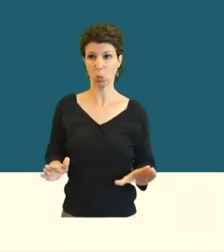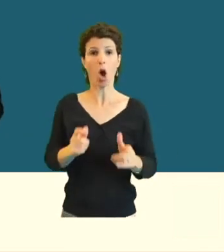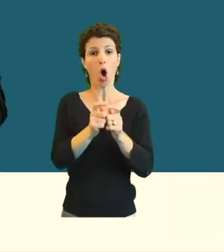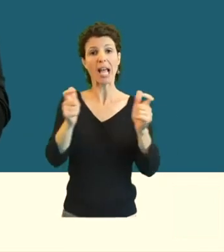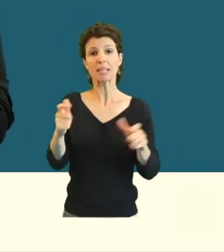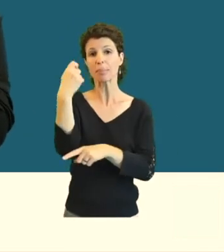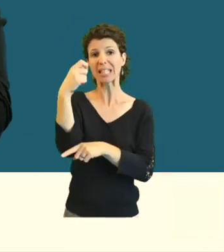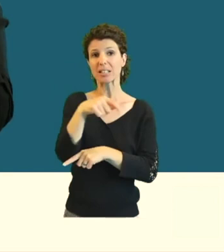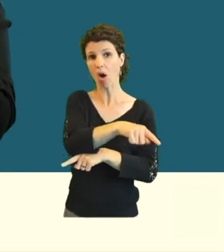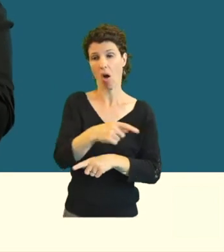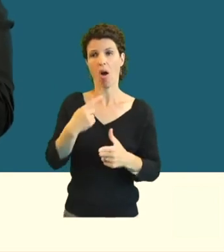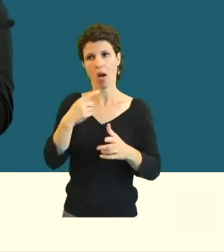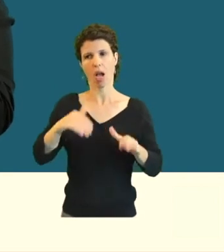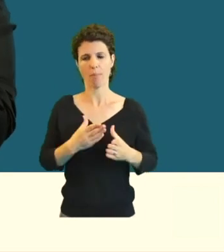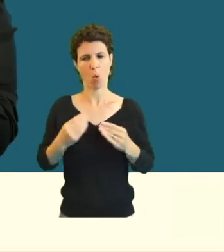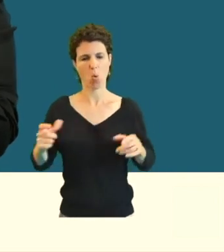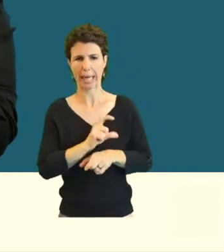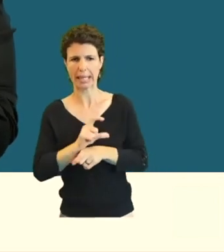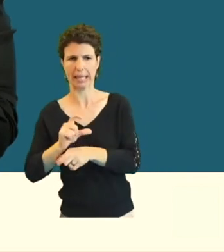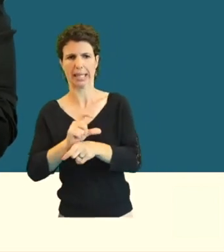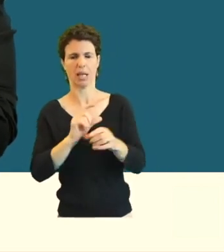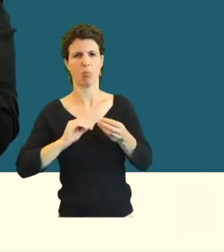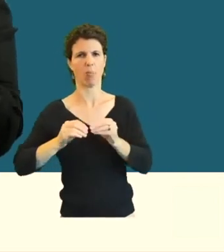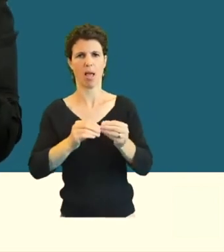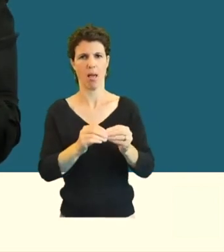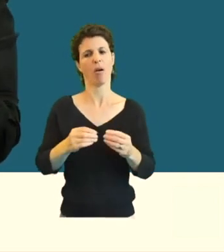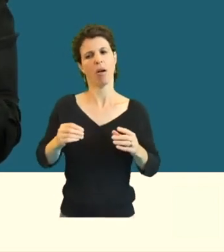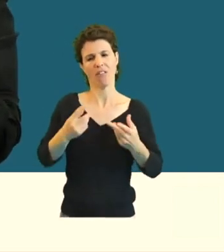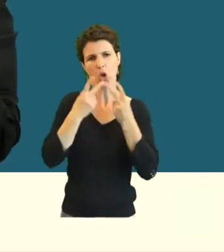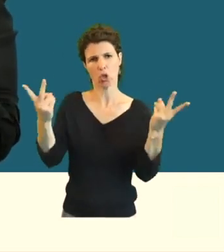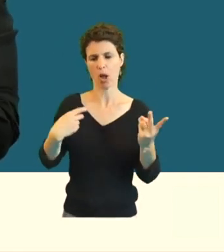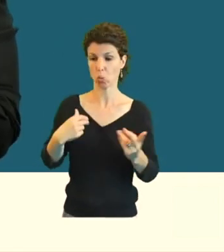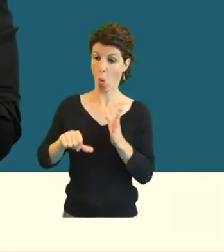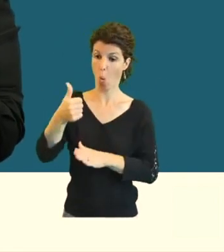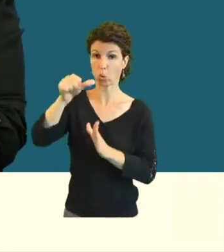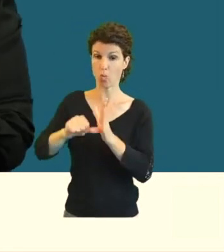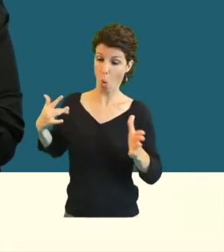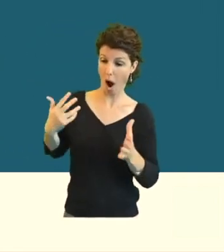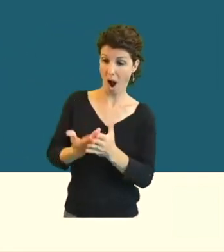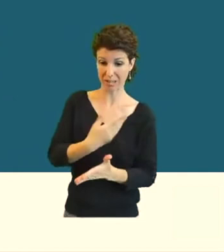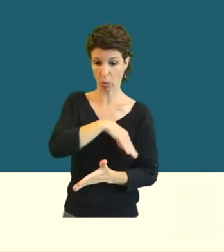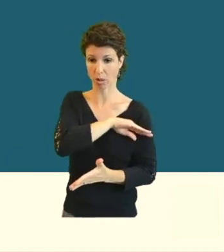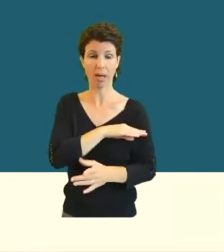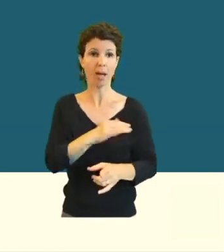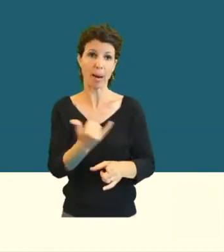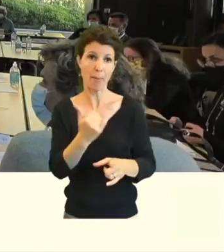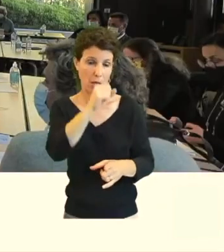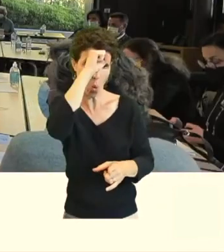Donc très franchement, ça fait 11 mois que nous sommes aux responsabilités, on ne reçoit pas de leçons de vous. Merci.